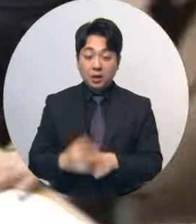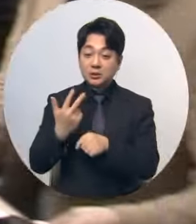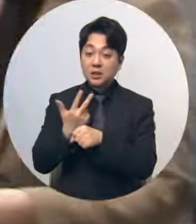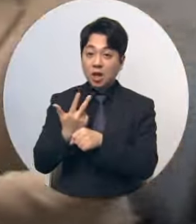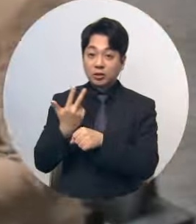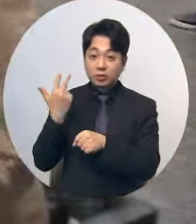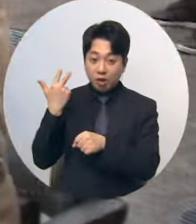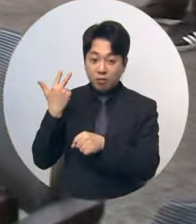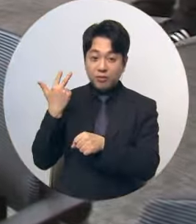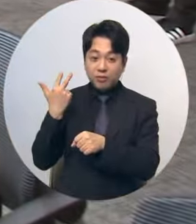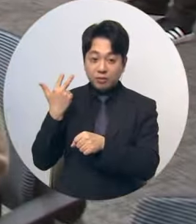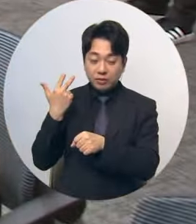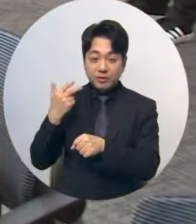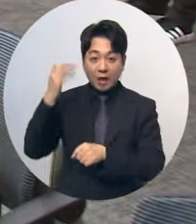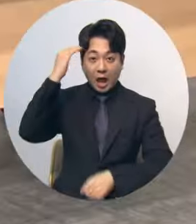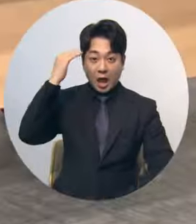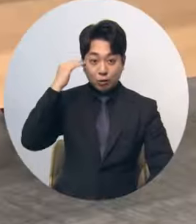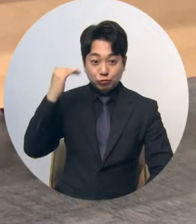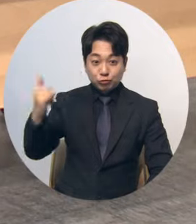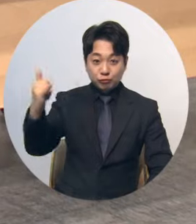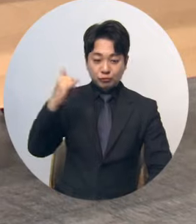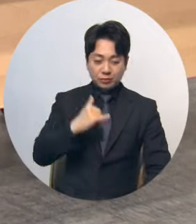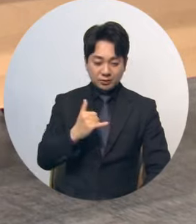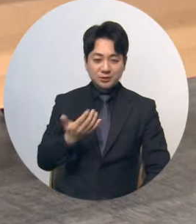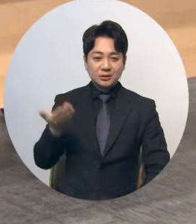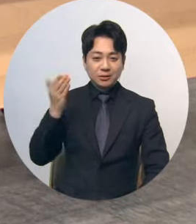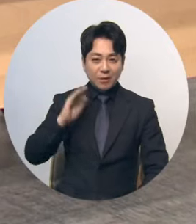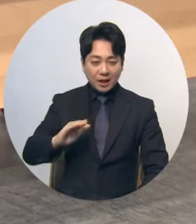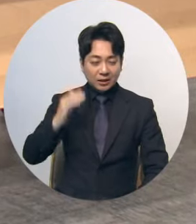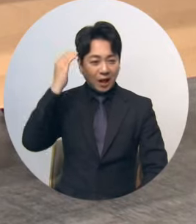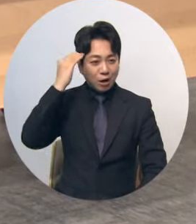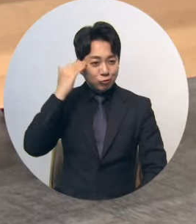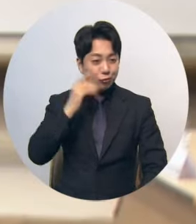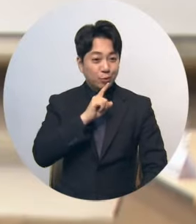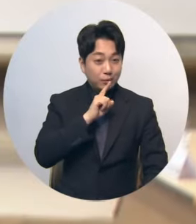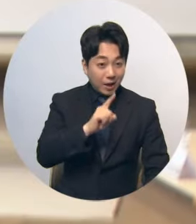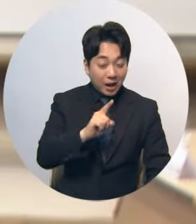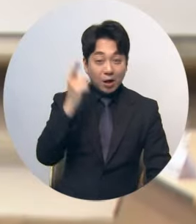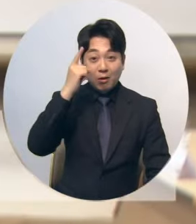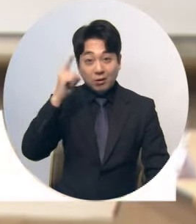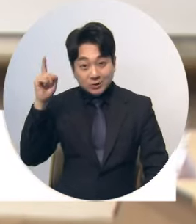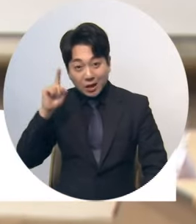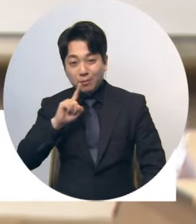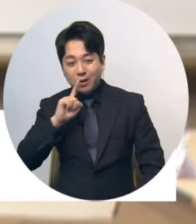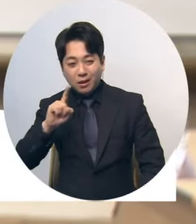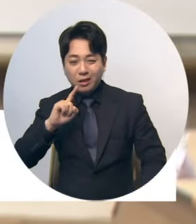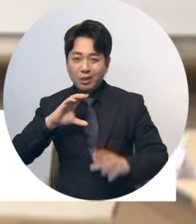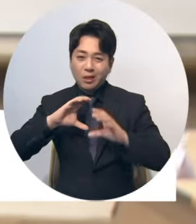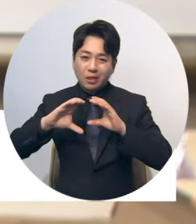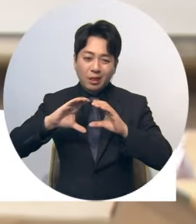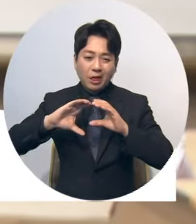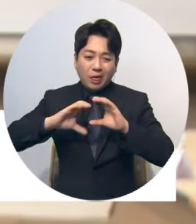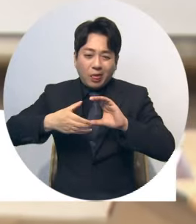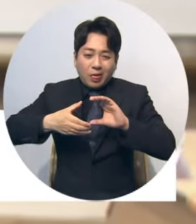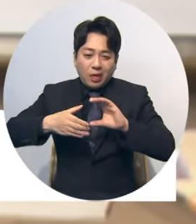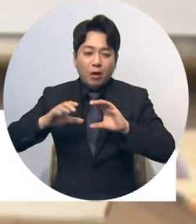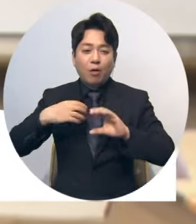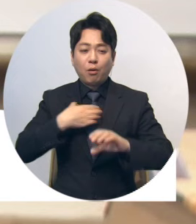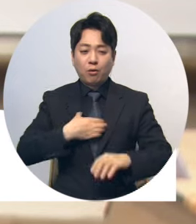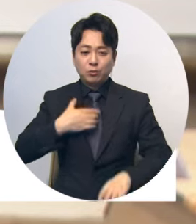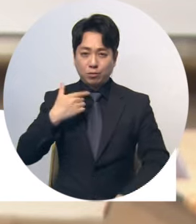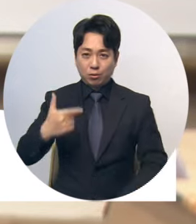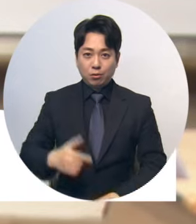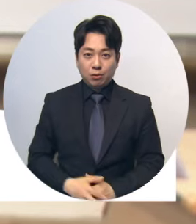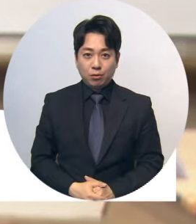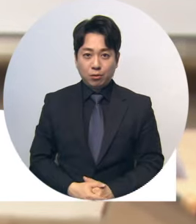된 안다니엘 씨는 언어가 통하지 않는 게 가장 힘들었다고 말했습니다. 부모님들이 그리고 저희 동생 그리고